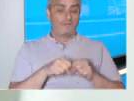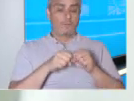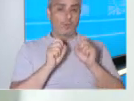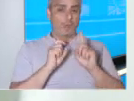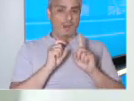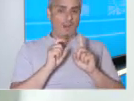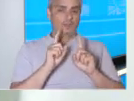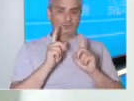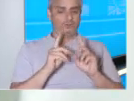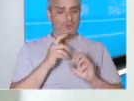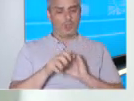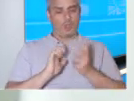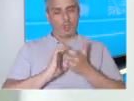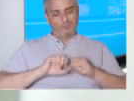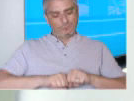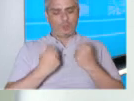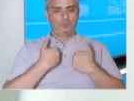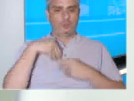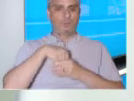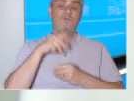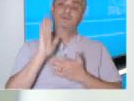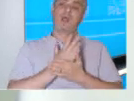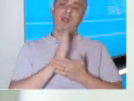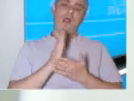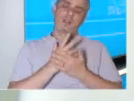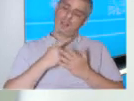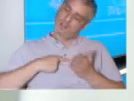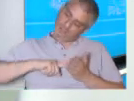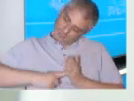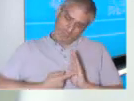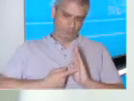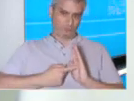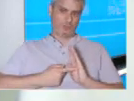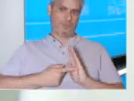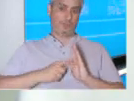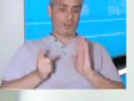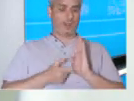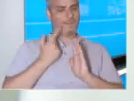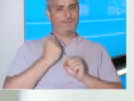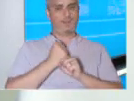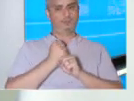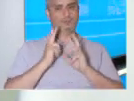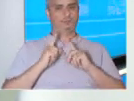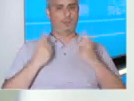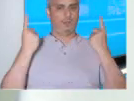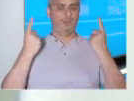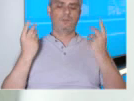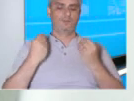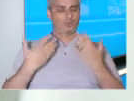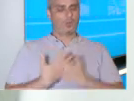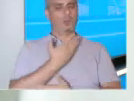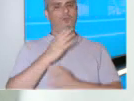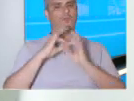ומקולקלת שקורעת אותנו מבפנים, וזו ההחלטה הנחושה. הפעם לנהל את זה אחרת. משהו